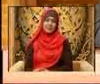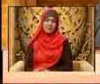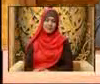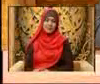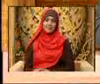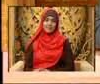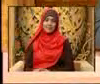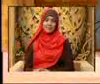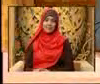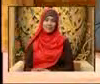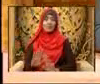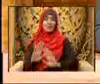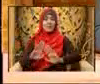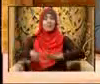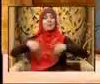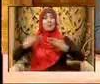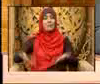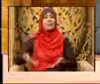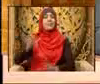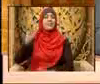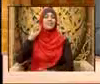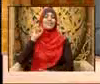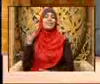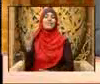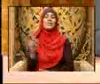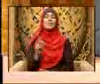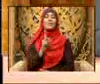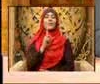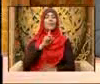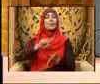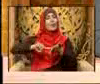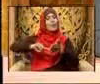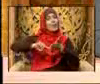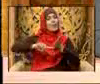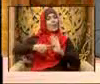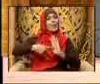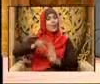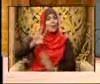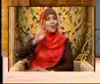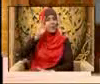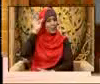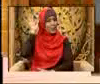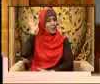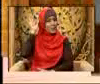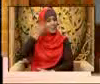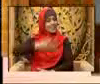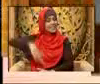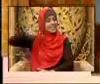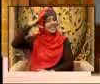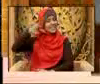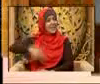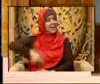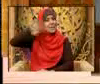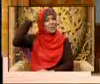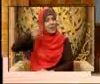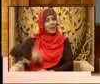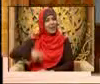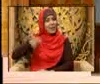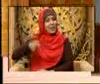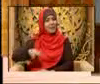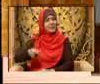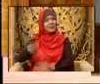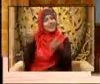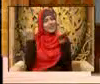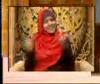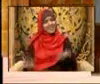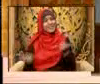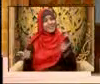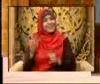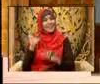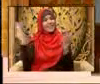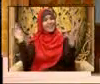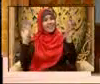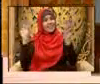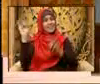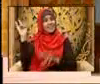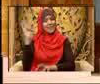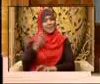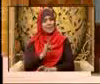العالمين. وبعد، فيا أيها الإخوة والأحبة، أينما كنتم، السلام عليكم ورحمة الله